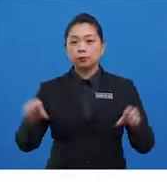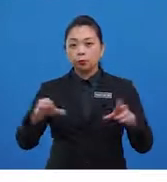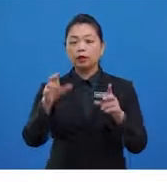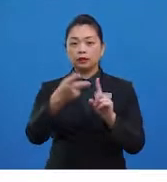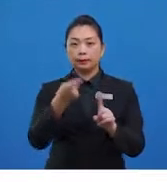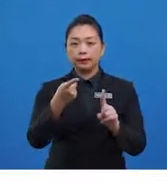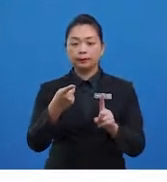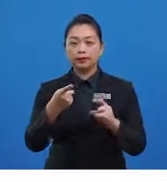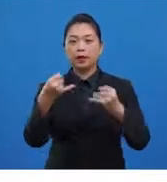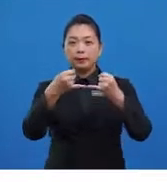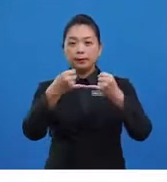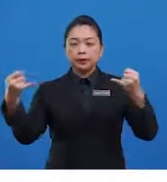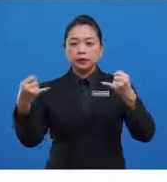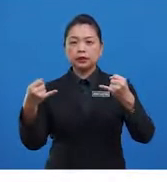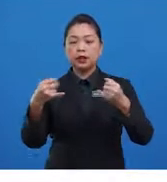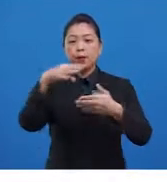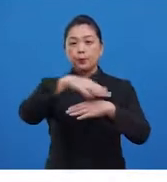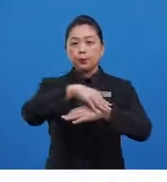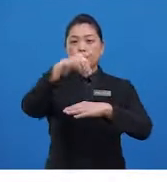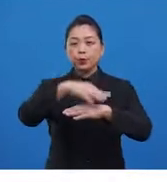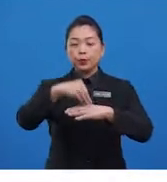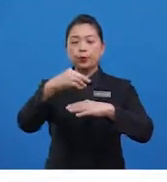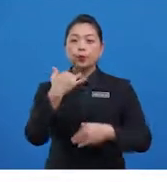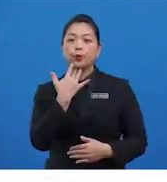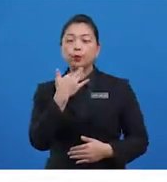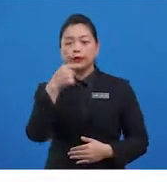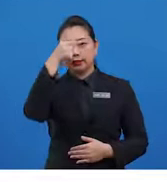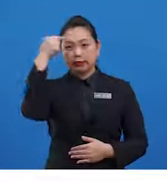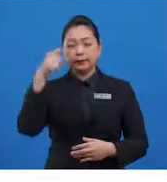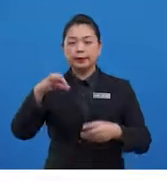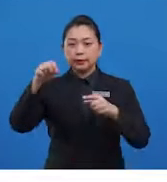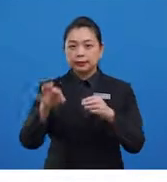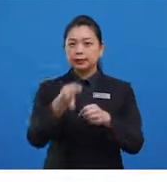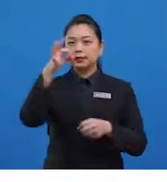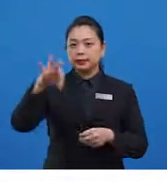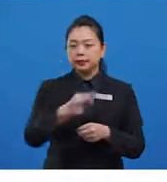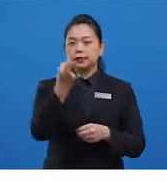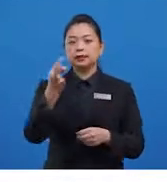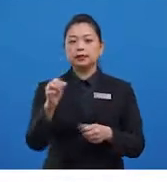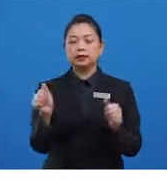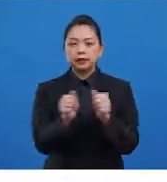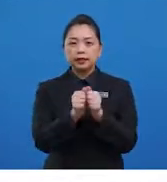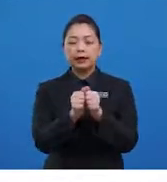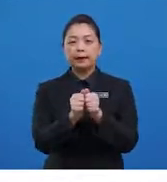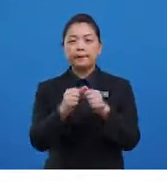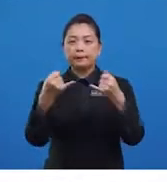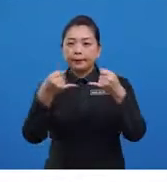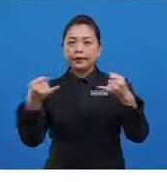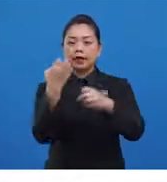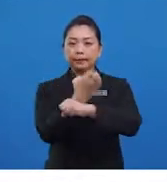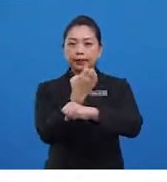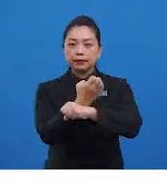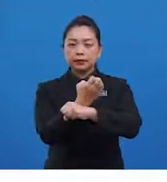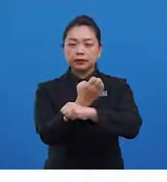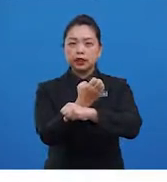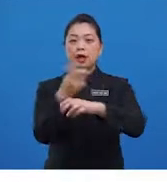daripada benang bulu berwarna hitam yang dijahit dengan sulaman benang emas. Pakaian rasmi